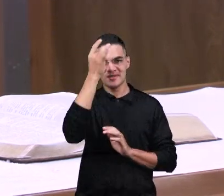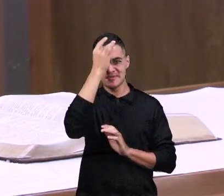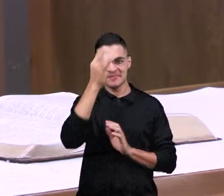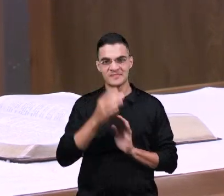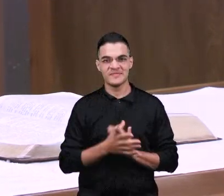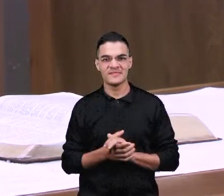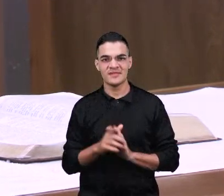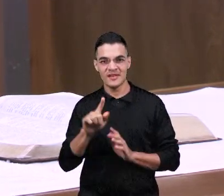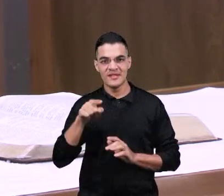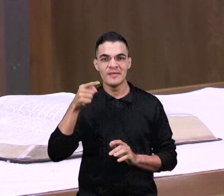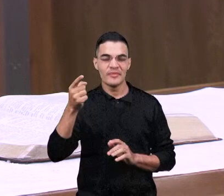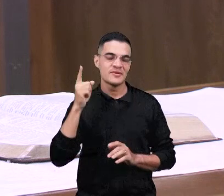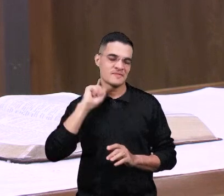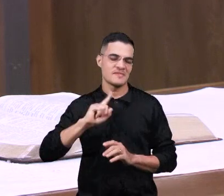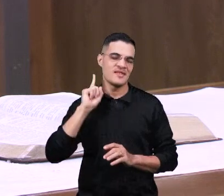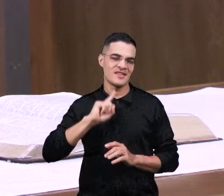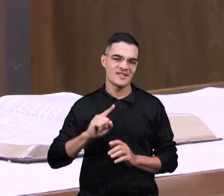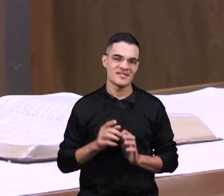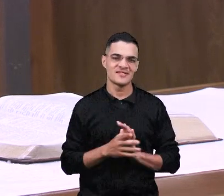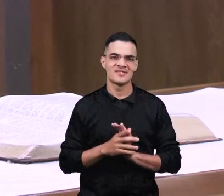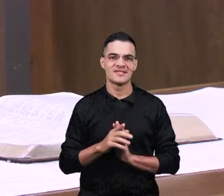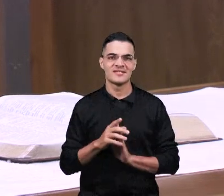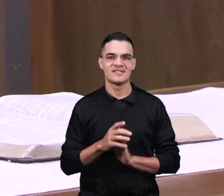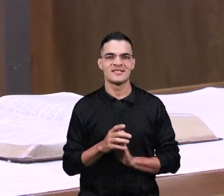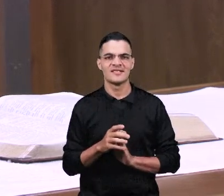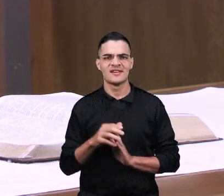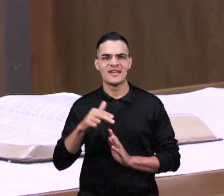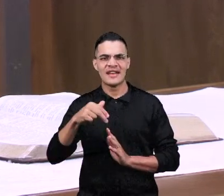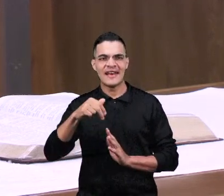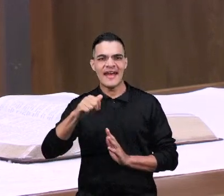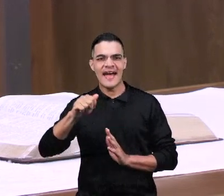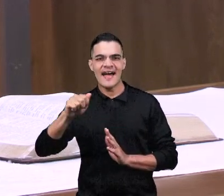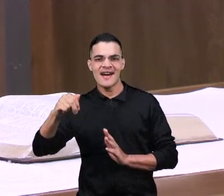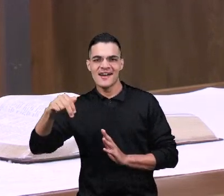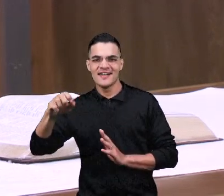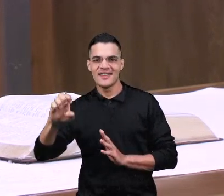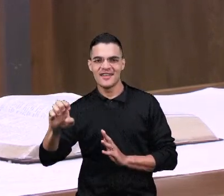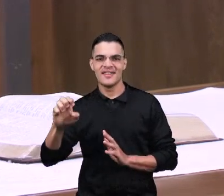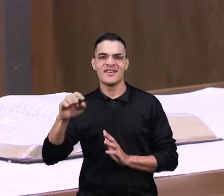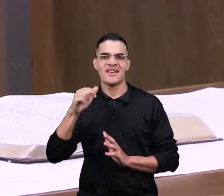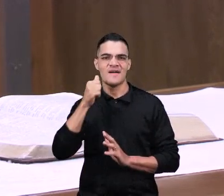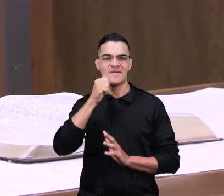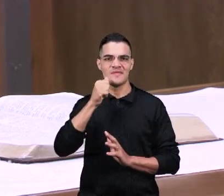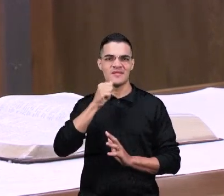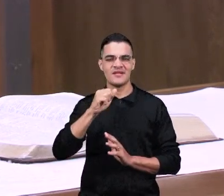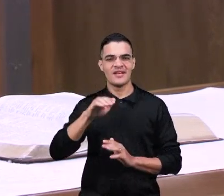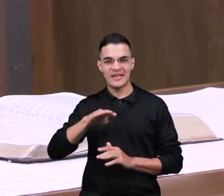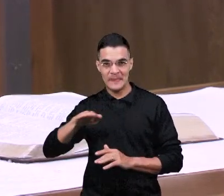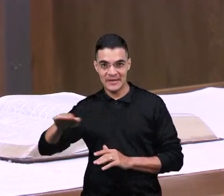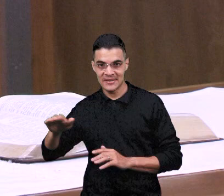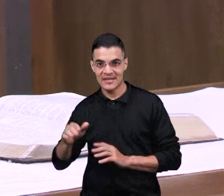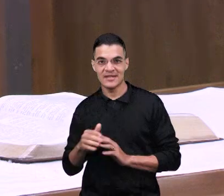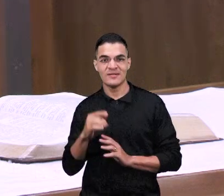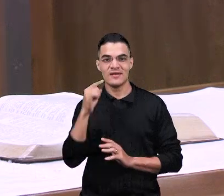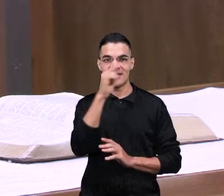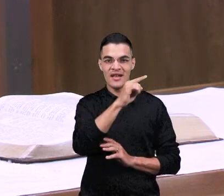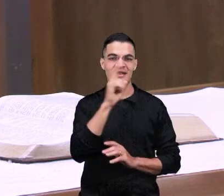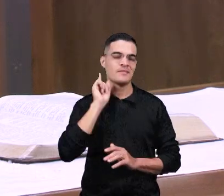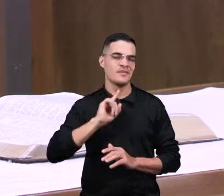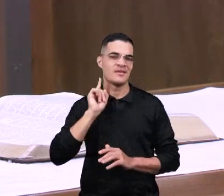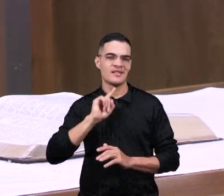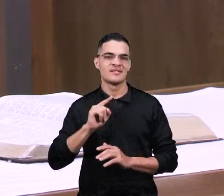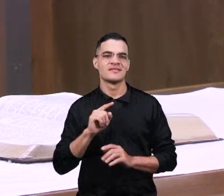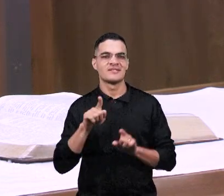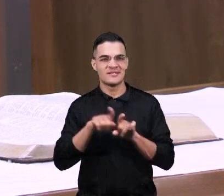région de Vitória. Après, on va à Minas Gerais, où Naane, 8 ans d'âge, de